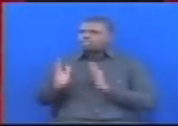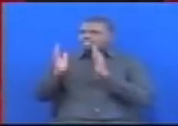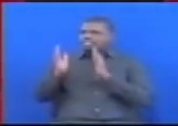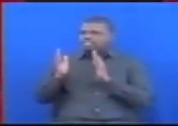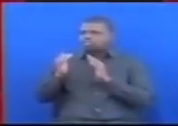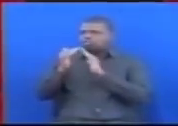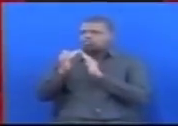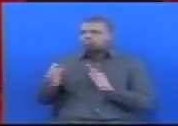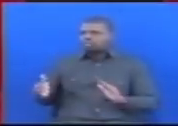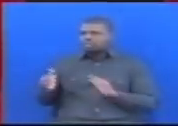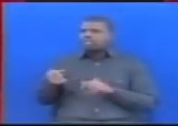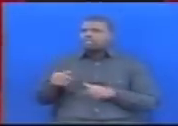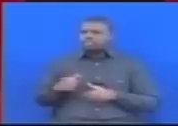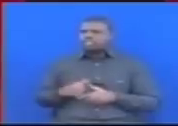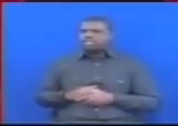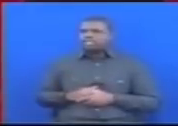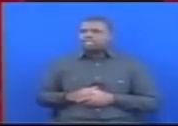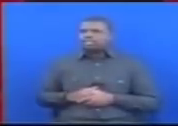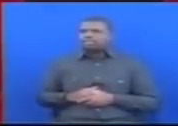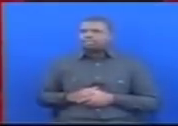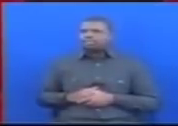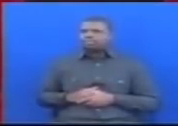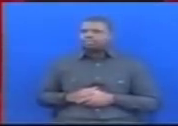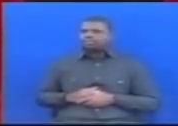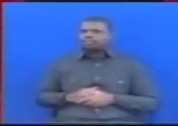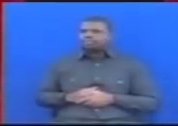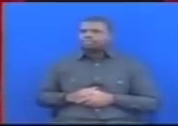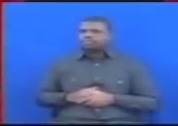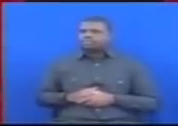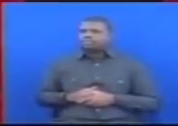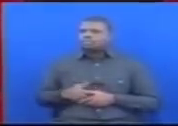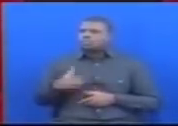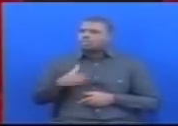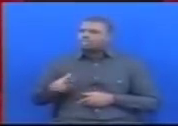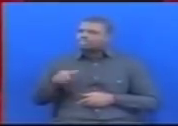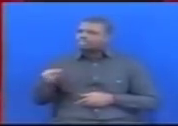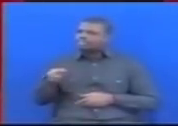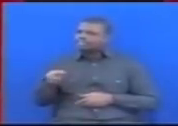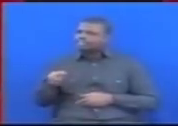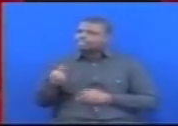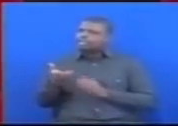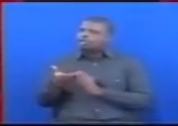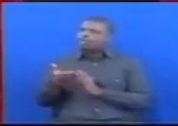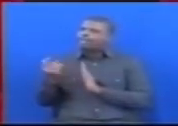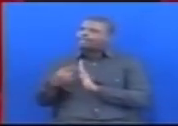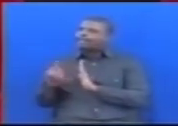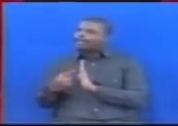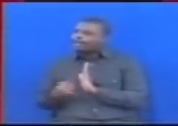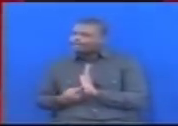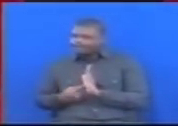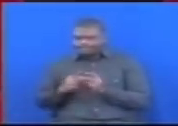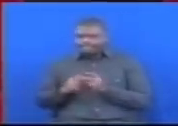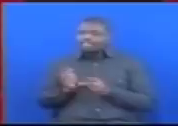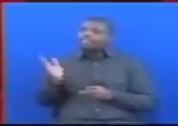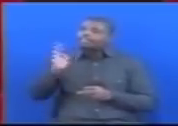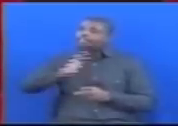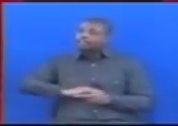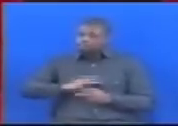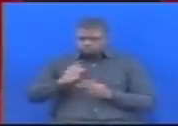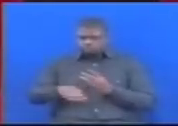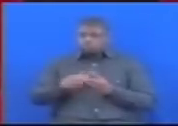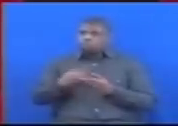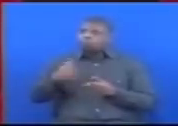nyumba. Mimi ni muombe Mheshimiwa Waziri anipe siku, tarehe na mwezi